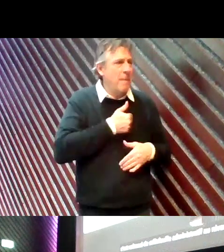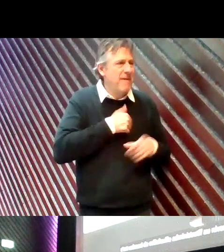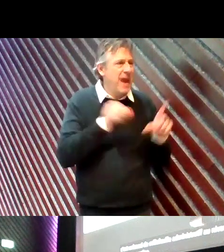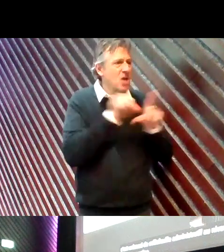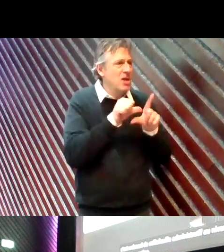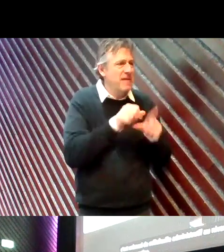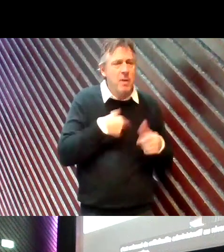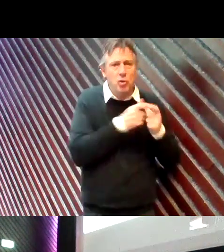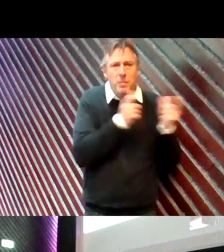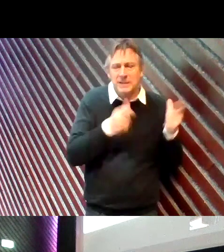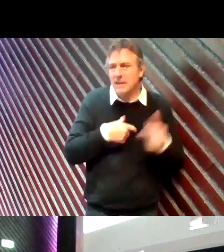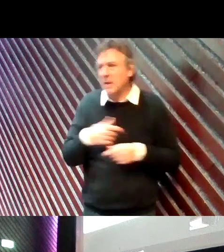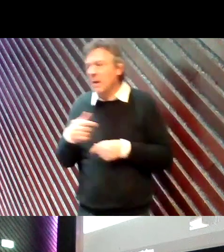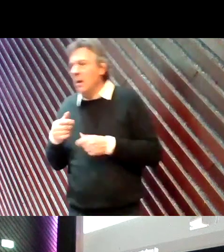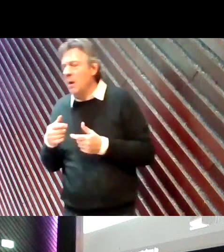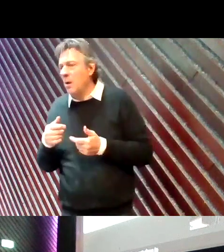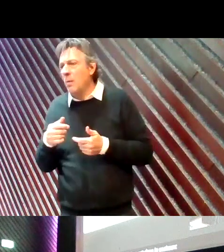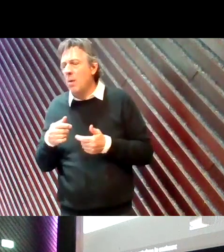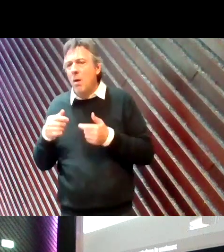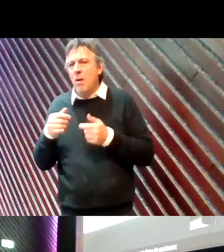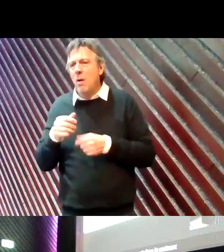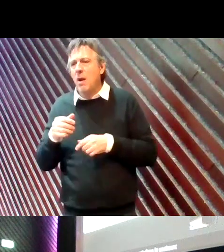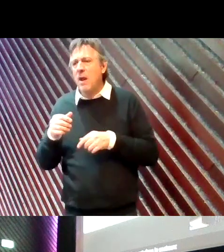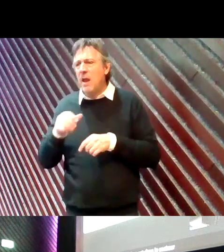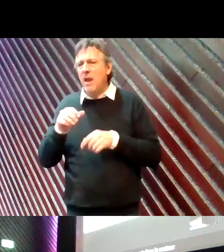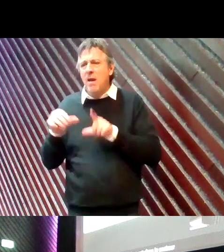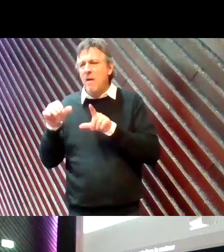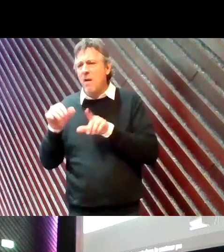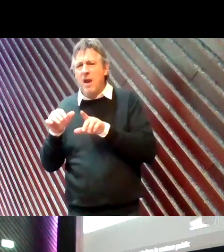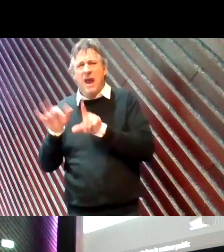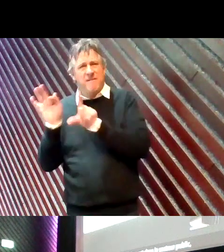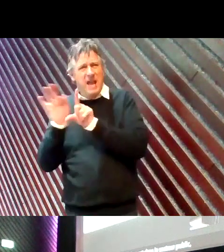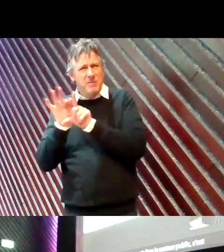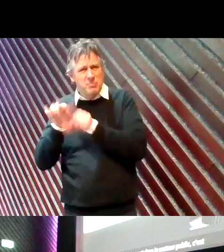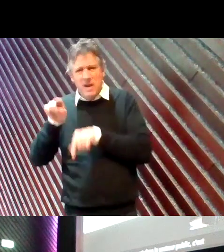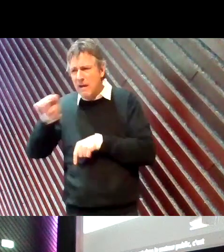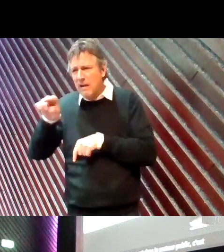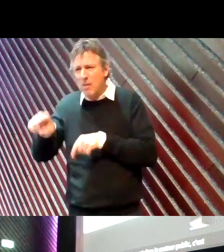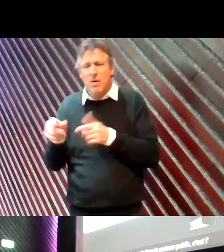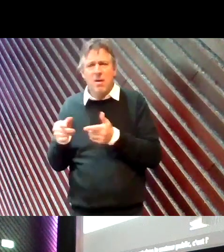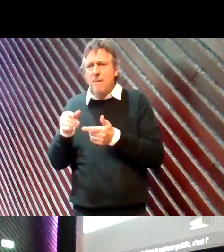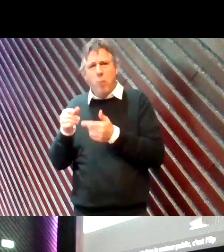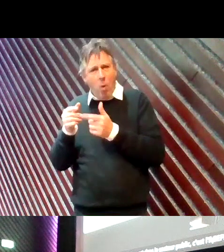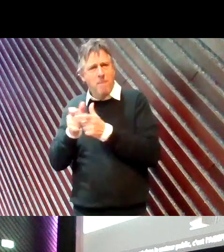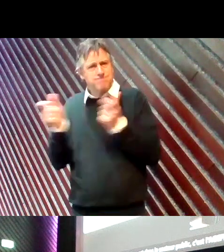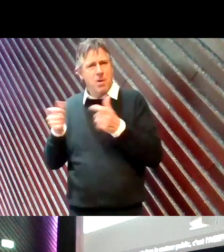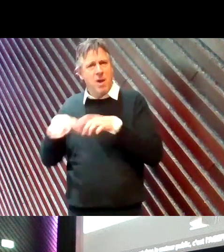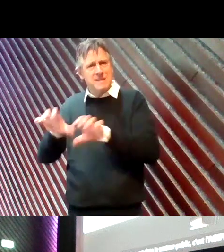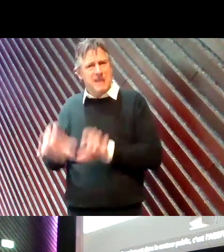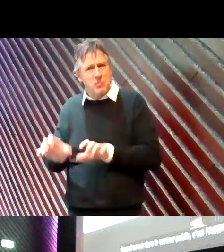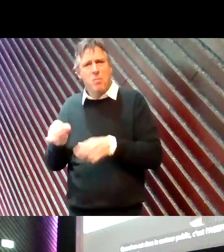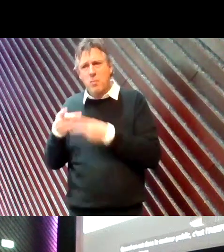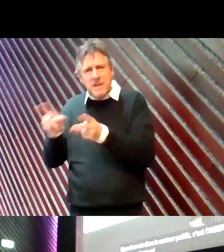secteur public, c'est le FIPHFP, le Pond d'Insertion des Personnes dans la Function Publique. Donc, nous, on pense que le référent handicap, il a un